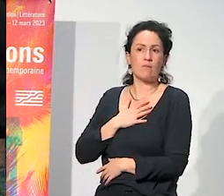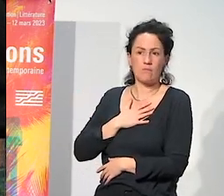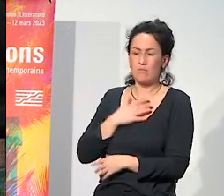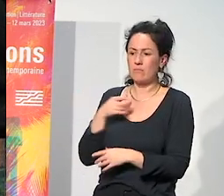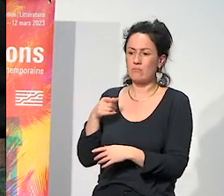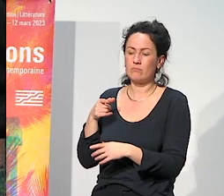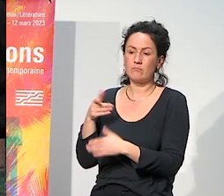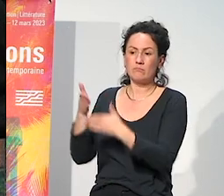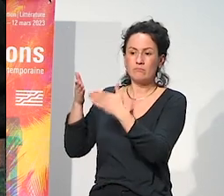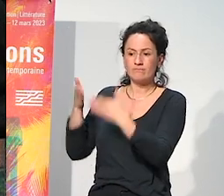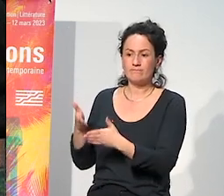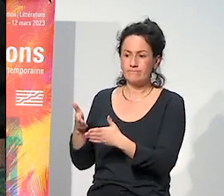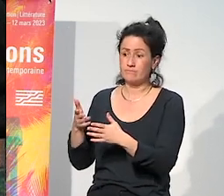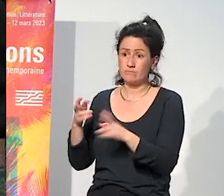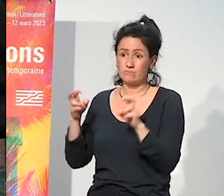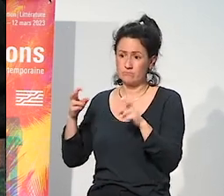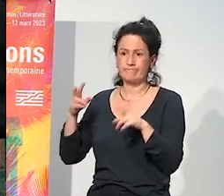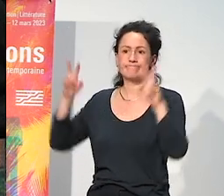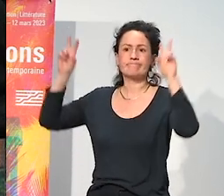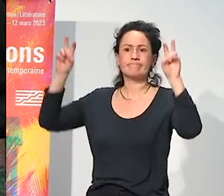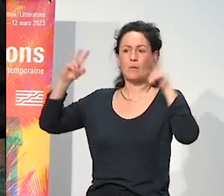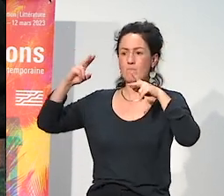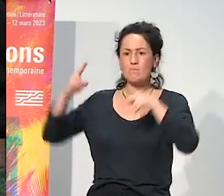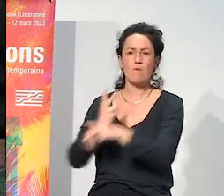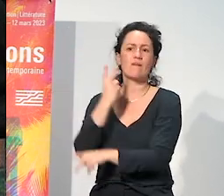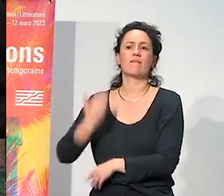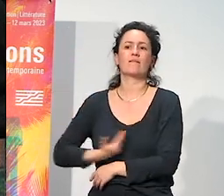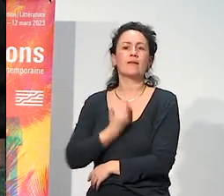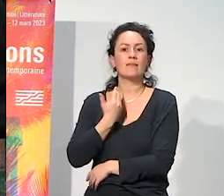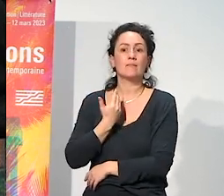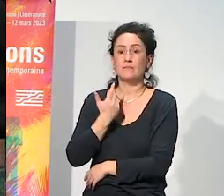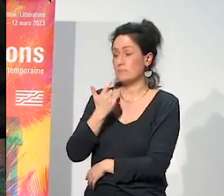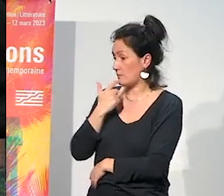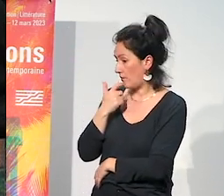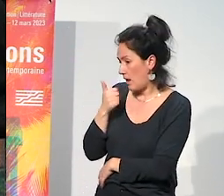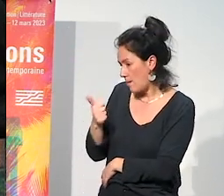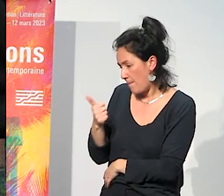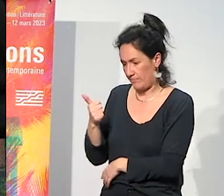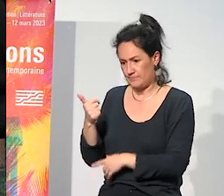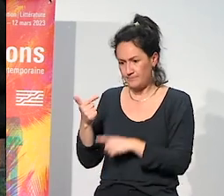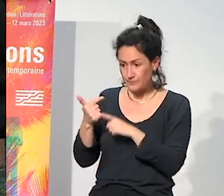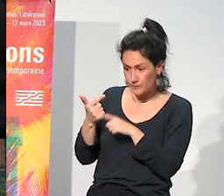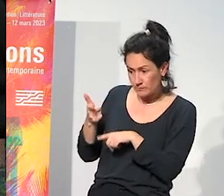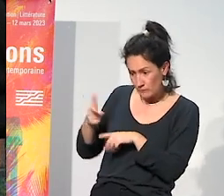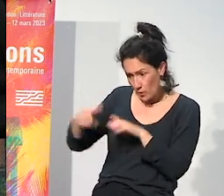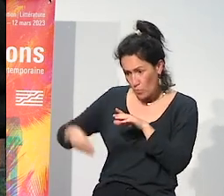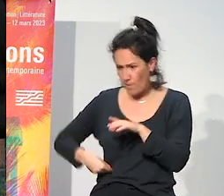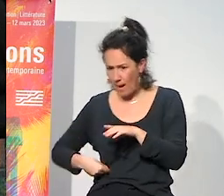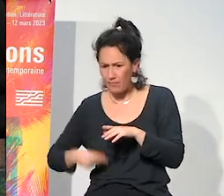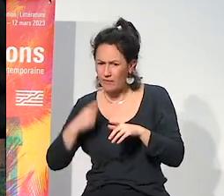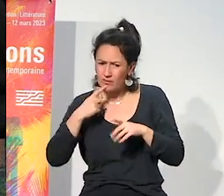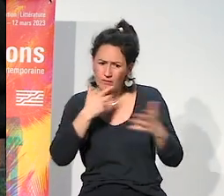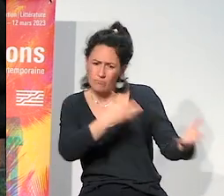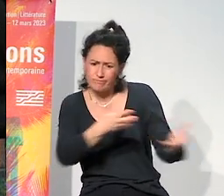pour moi, qui est une mauvaise victime, entre guillemets, c'est-à-dire qu'elle est à la fois coupable d'entraîner des jeunes filles de son collège avec